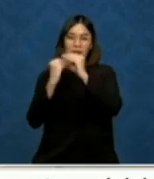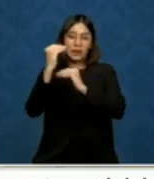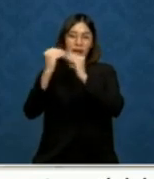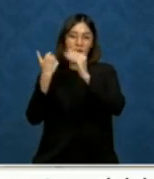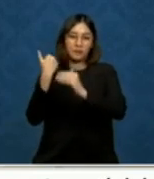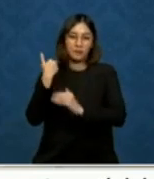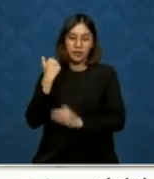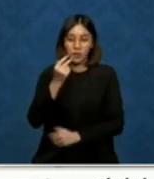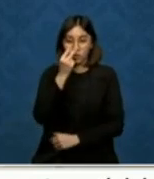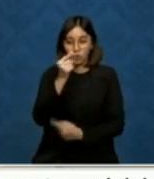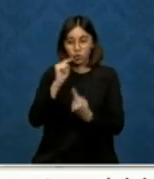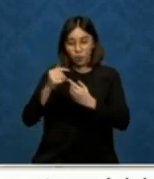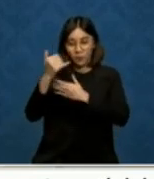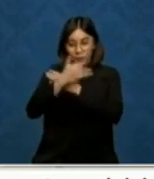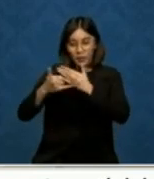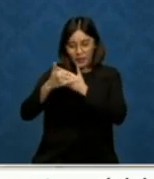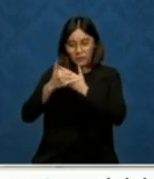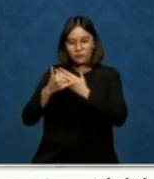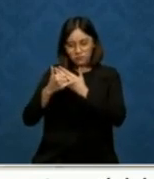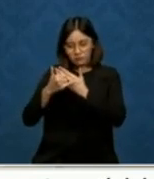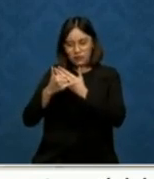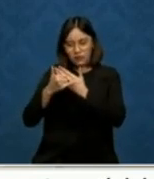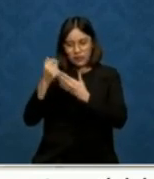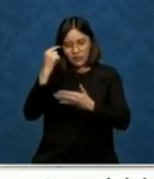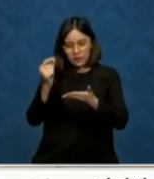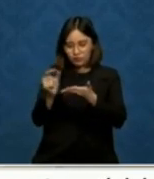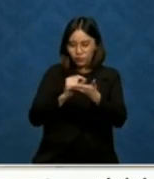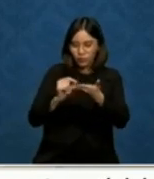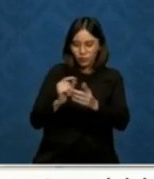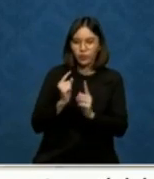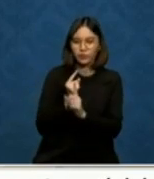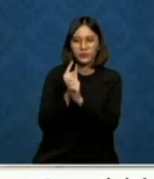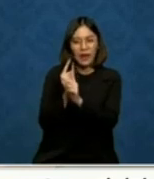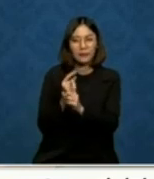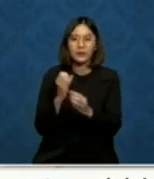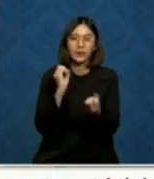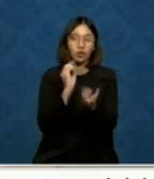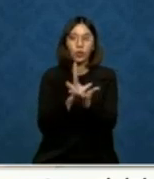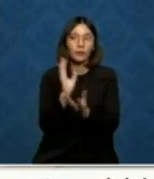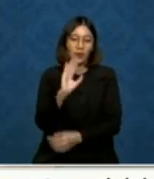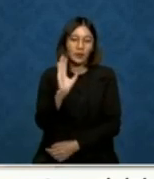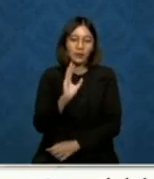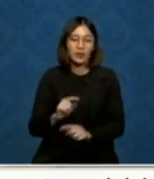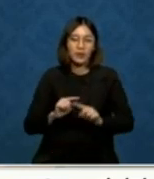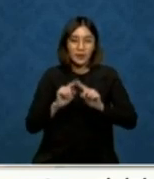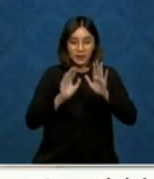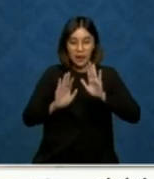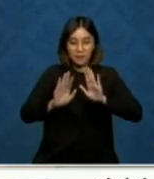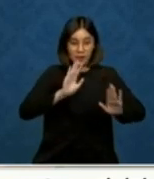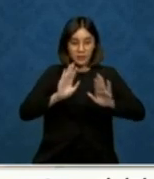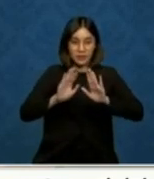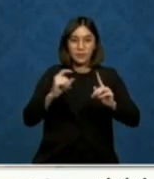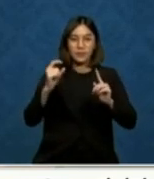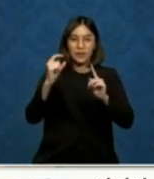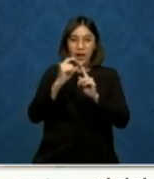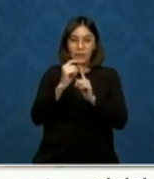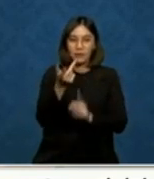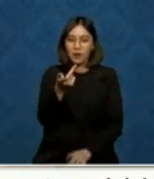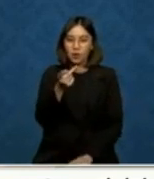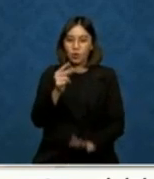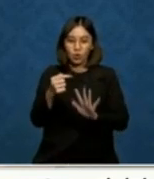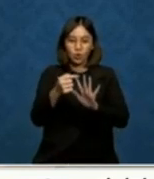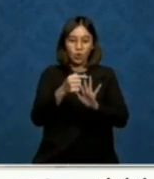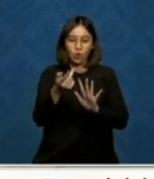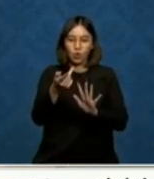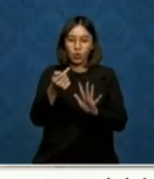นั้นเราดูจากต่างประเทศแล้วมาร่างก็ไม่ได้เป็นเรื่องที่เสียหายแต่ผมเปรียบเทียบคำ คำว่าคุกคามทางเ